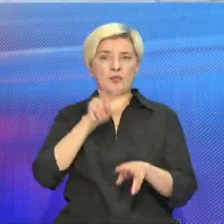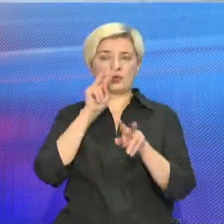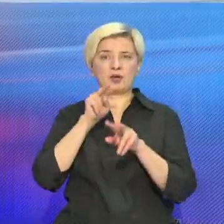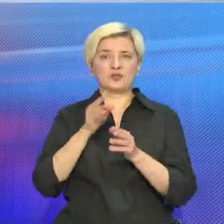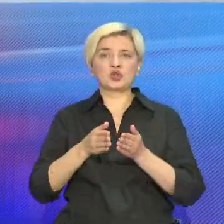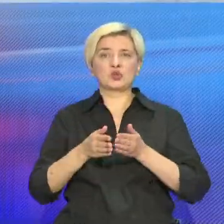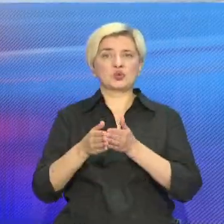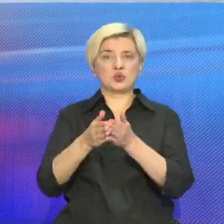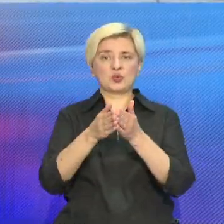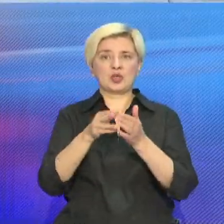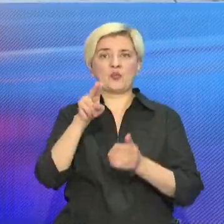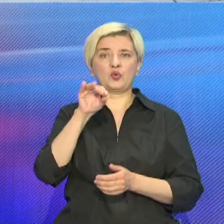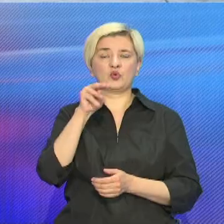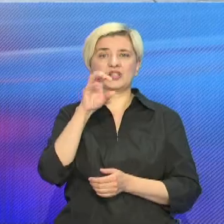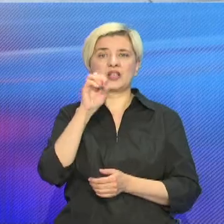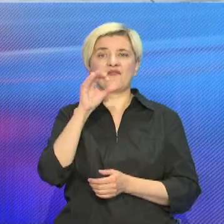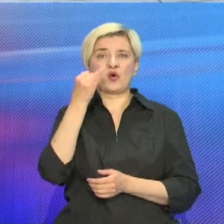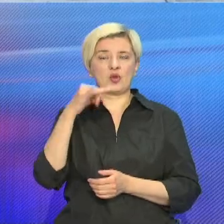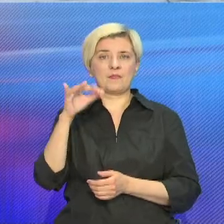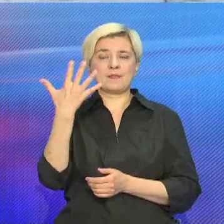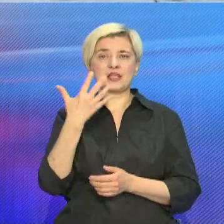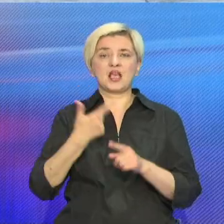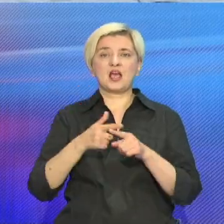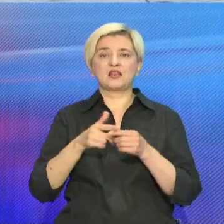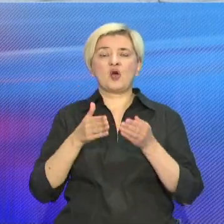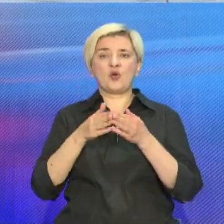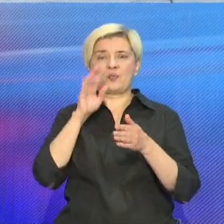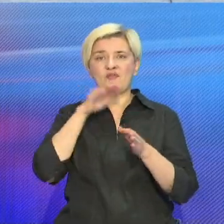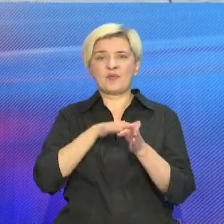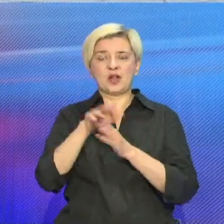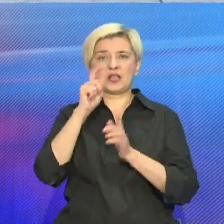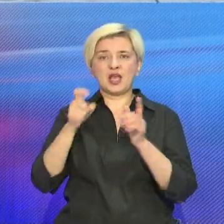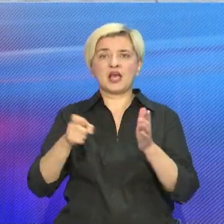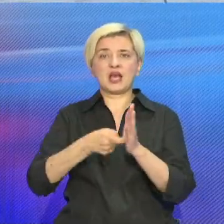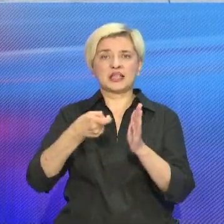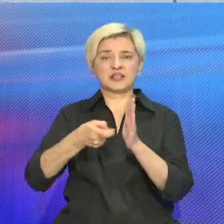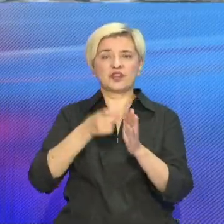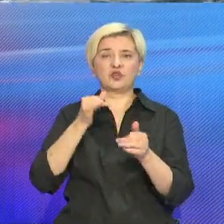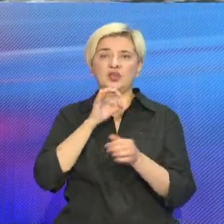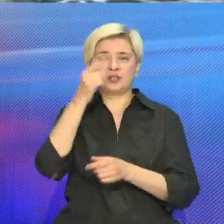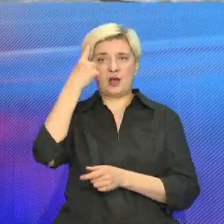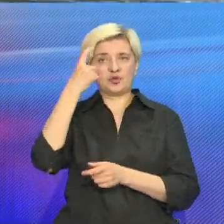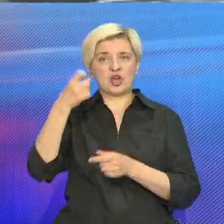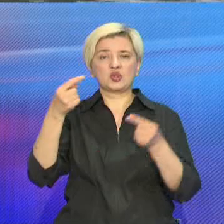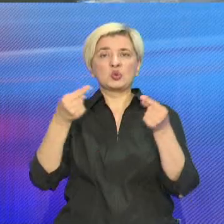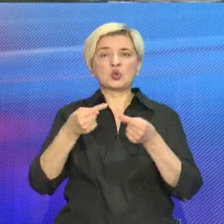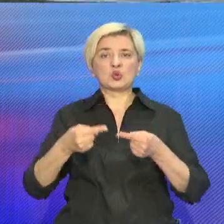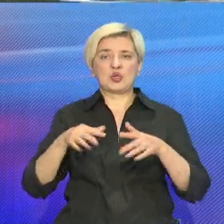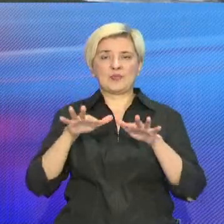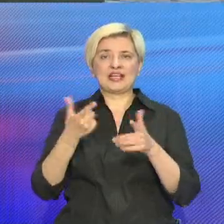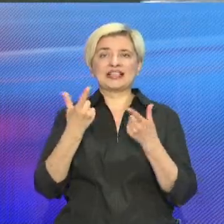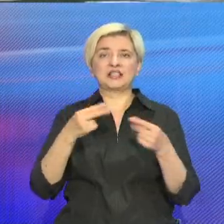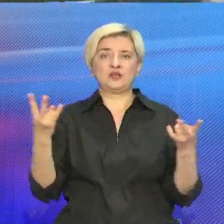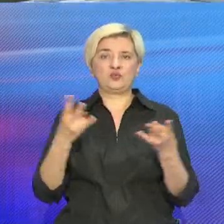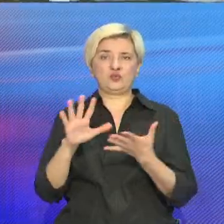судно путевый 5. Гэты корабель ажыццяўляе разведку и поведомляет докладные координаты месцев, у яких необходна очистка